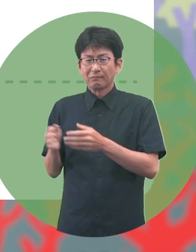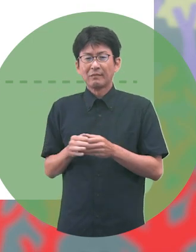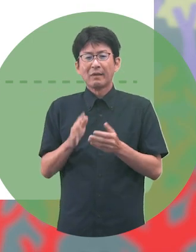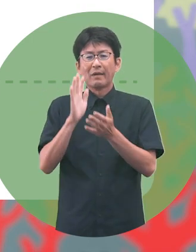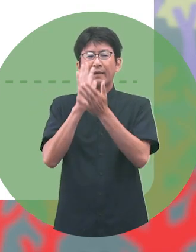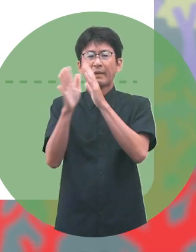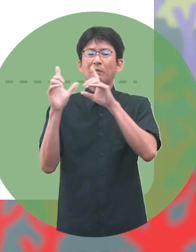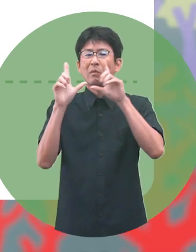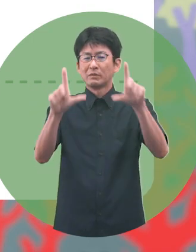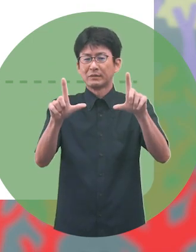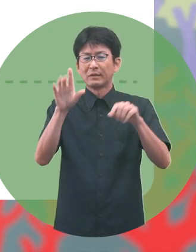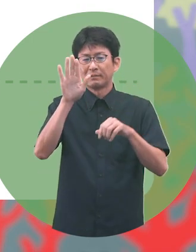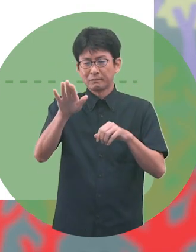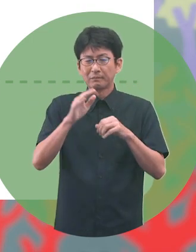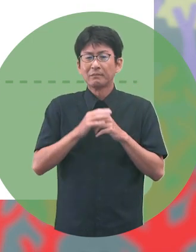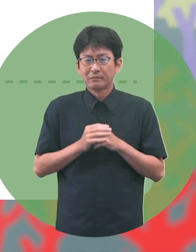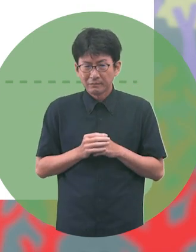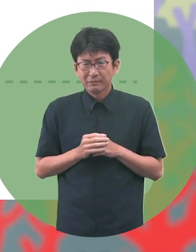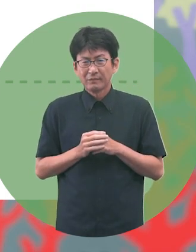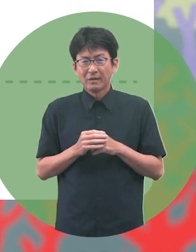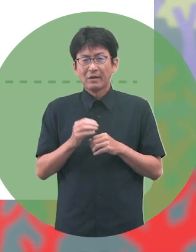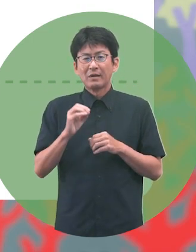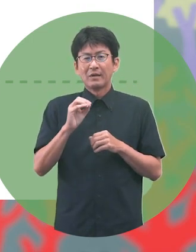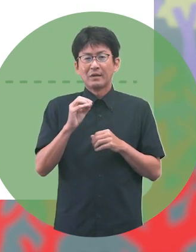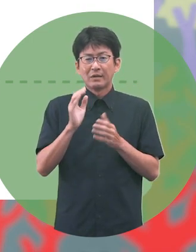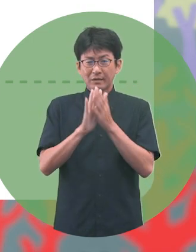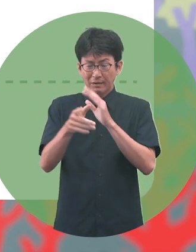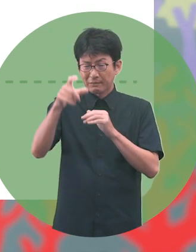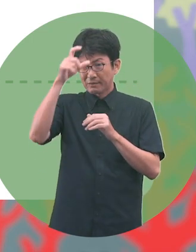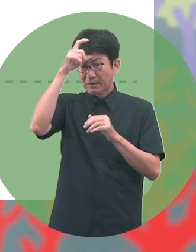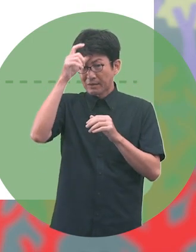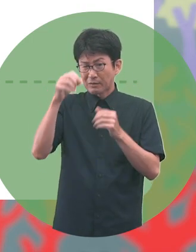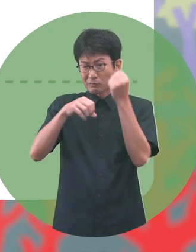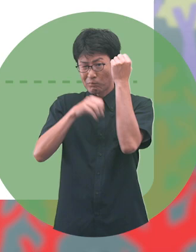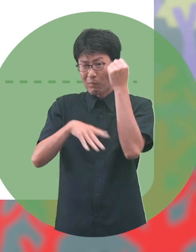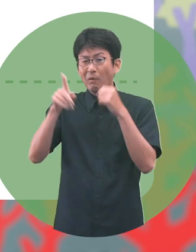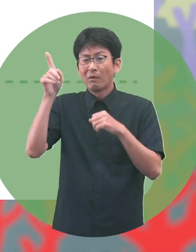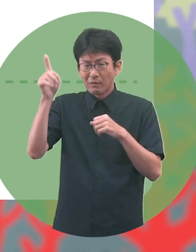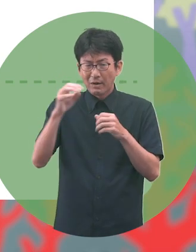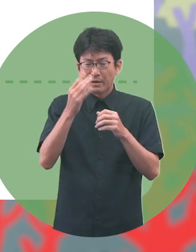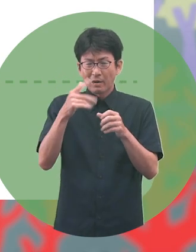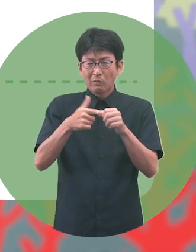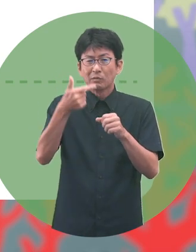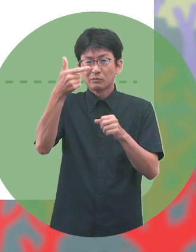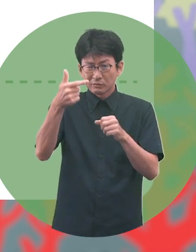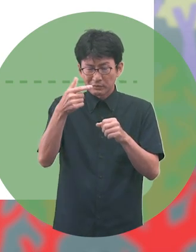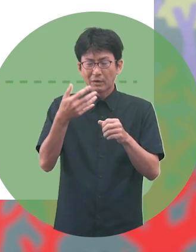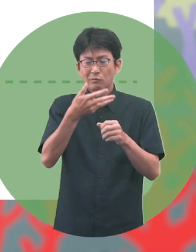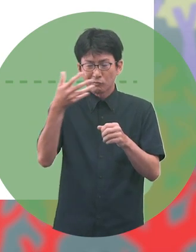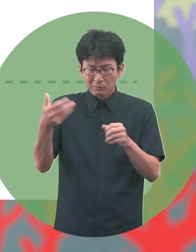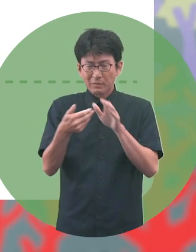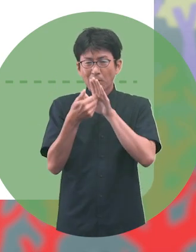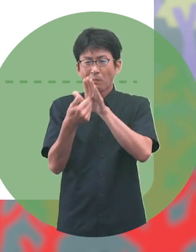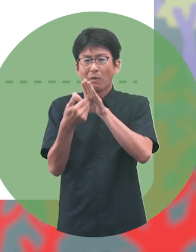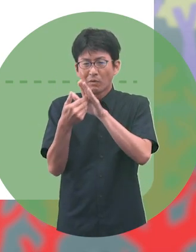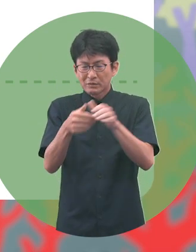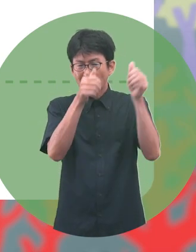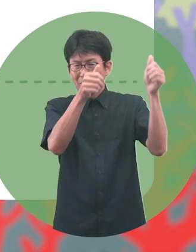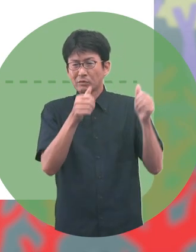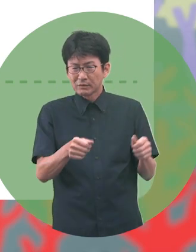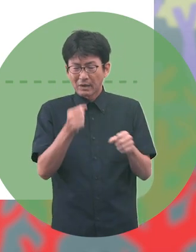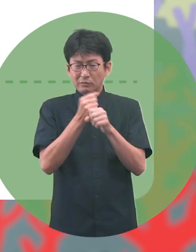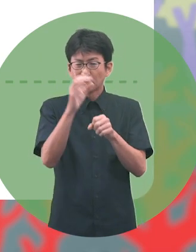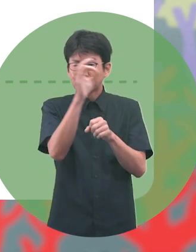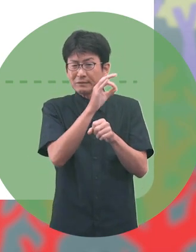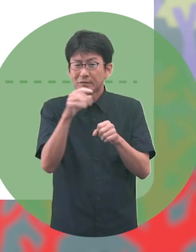続いて県からのお知らせです。県警察本部では令和6年水難事故防止ポスターの作品を募